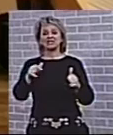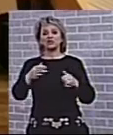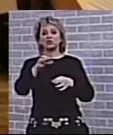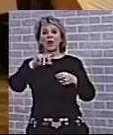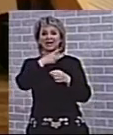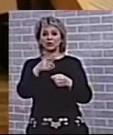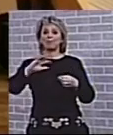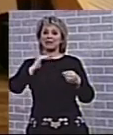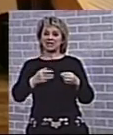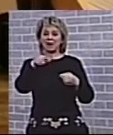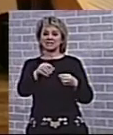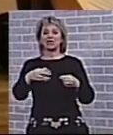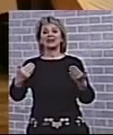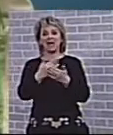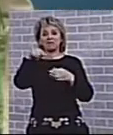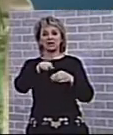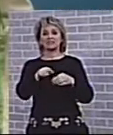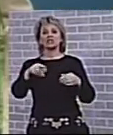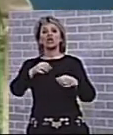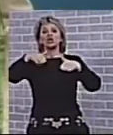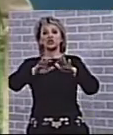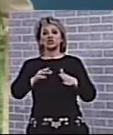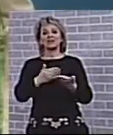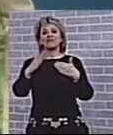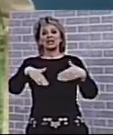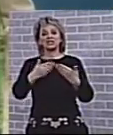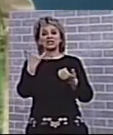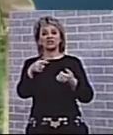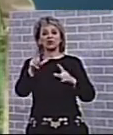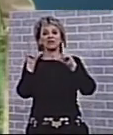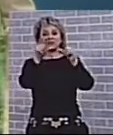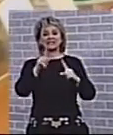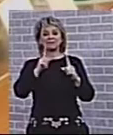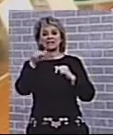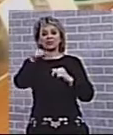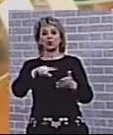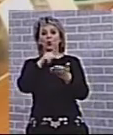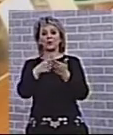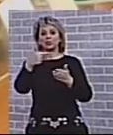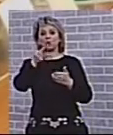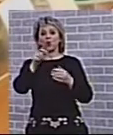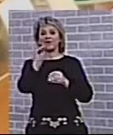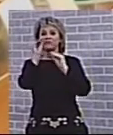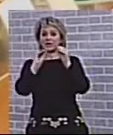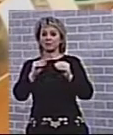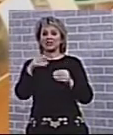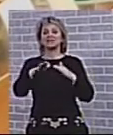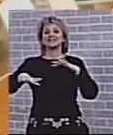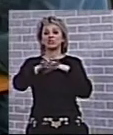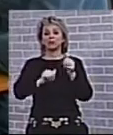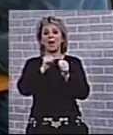экономики, предпринимательства и инноваций. Решение вынесли сегодня на выездном заседании в городе Гуково по формированию